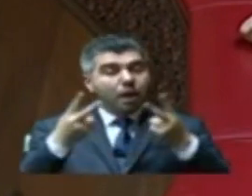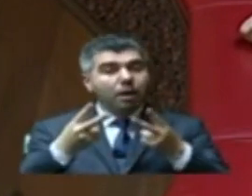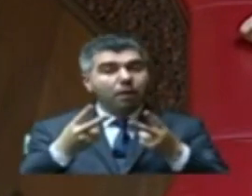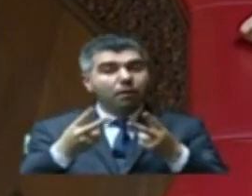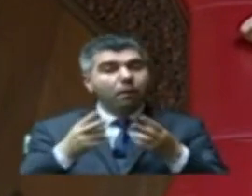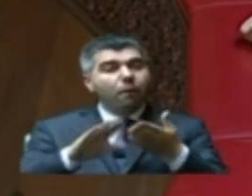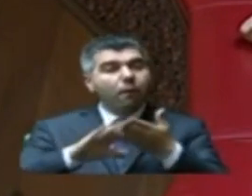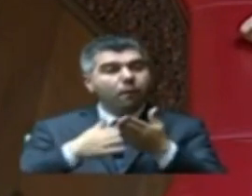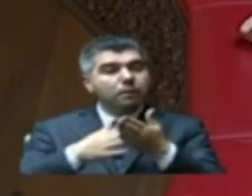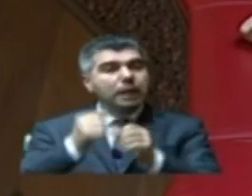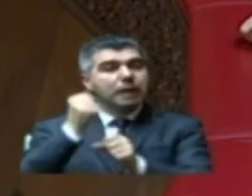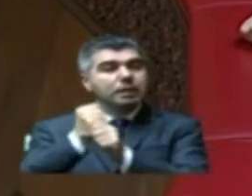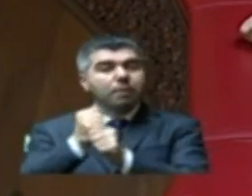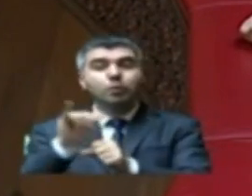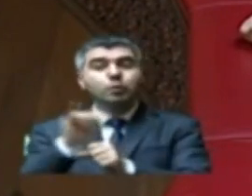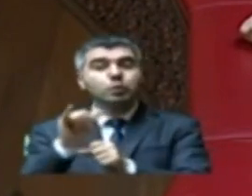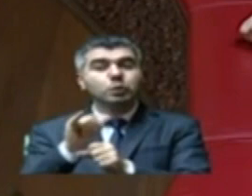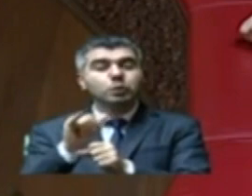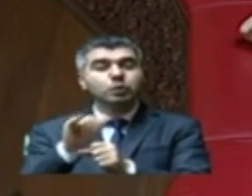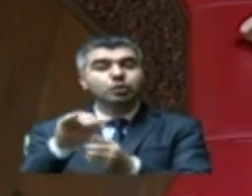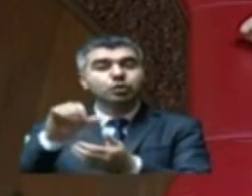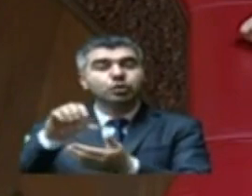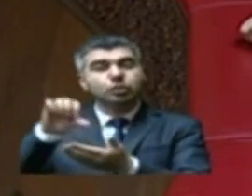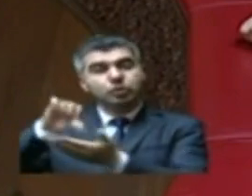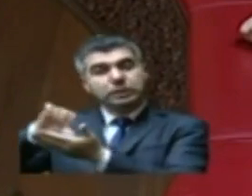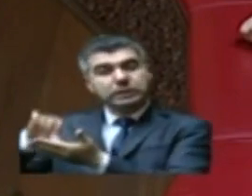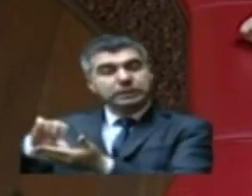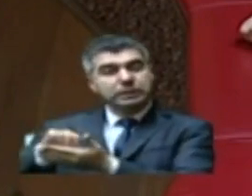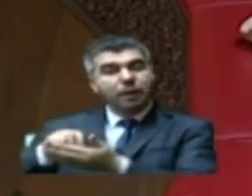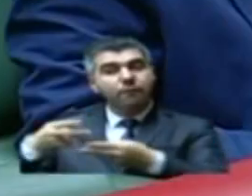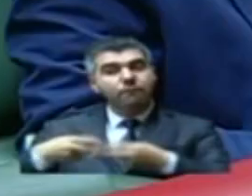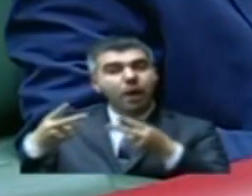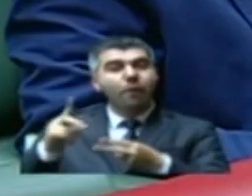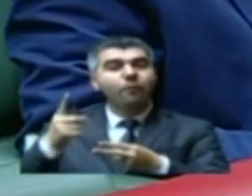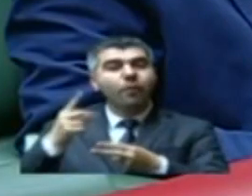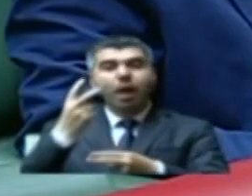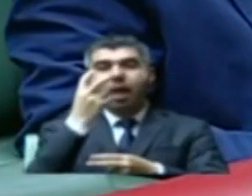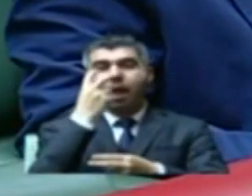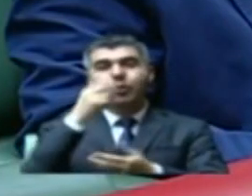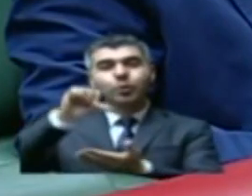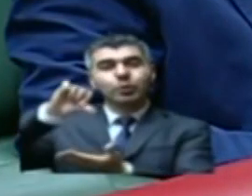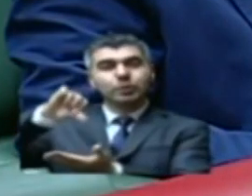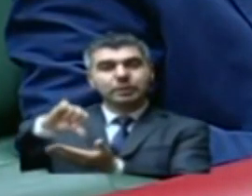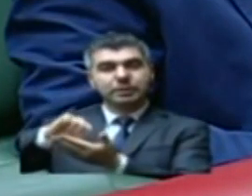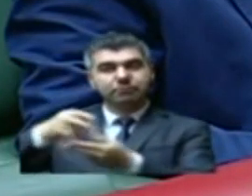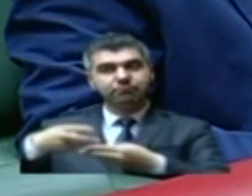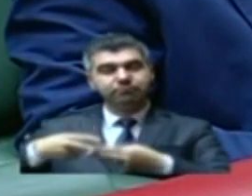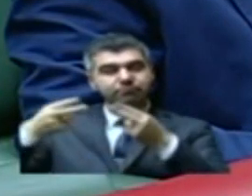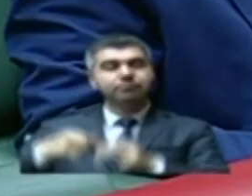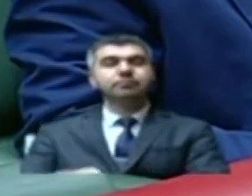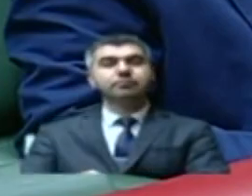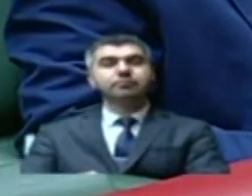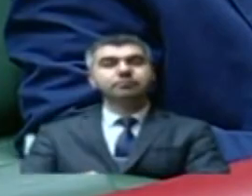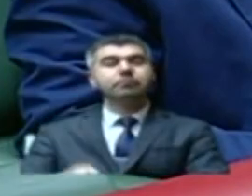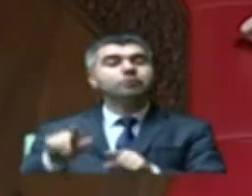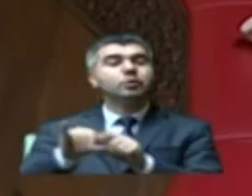التعريف بالعمل التعاوني، والتي انطلقت من مدينة العيون كما ذكرتم السيد المستشار المحترم، واللي نريد من هذه